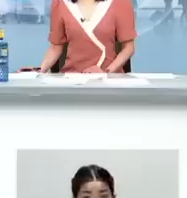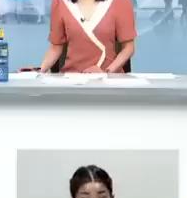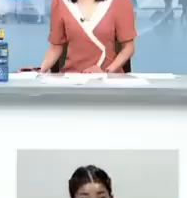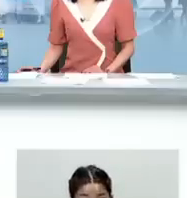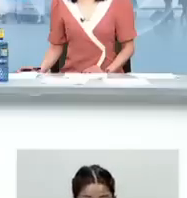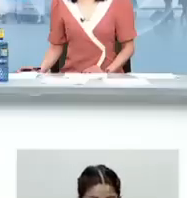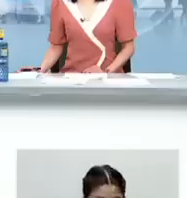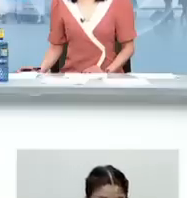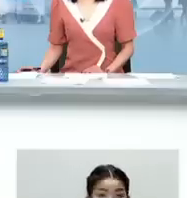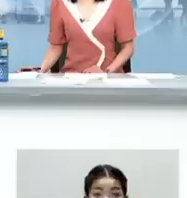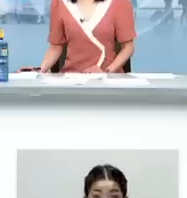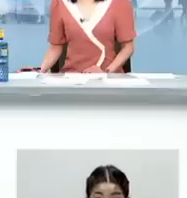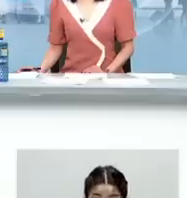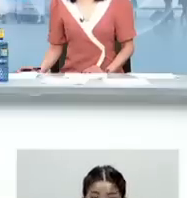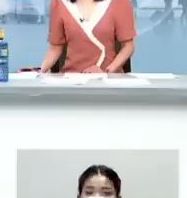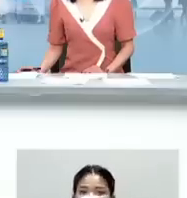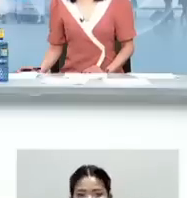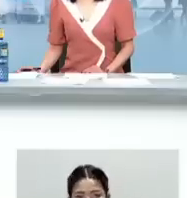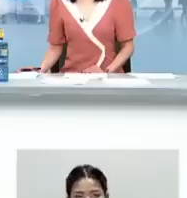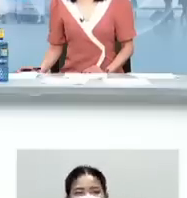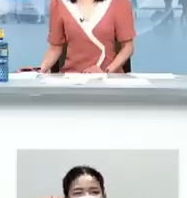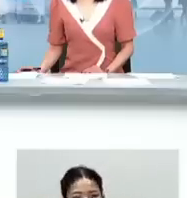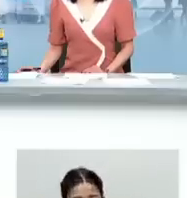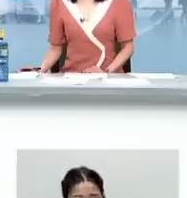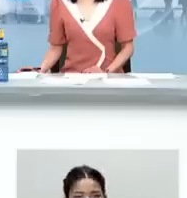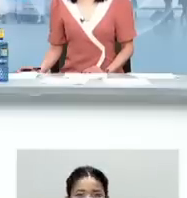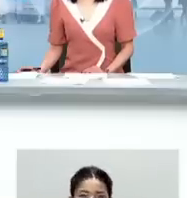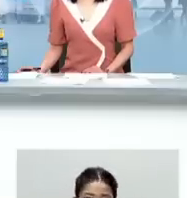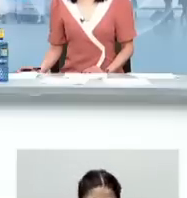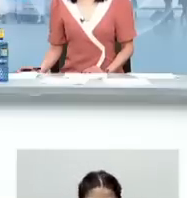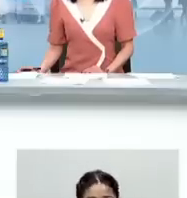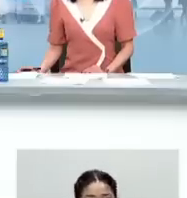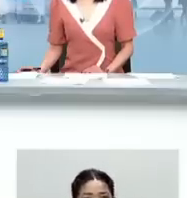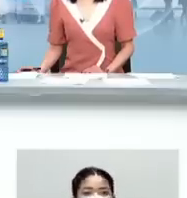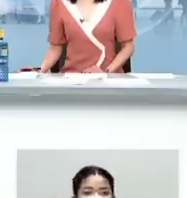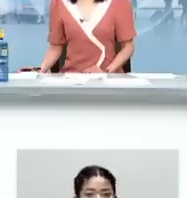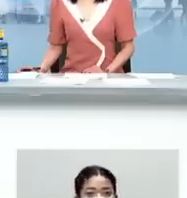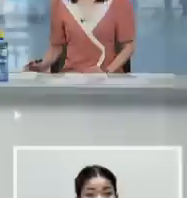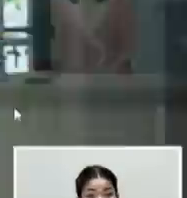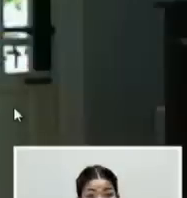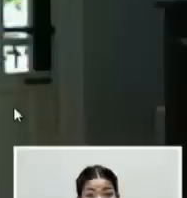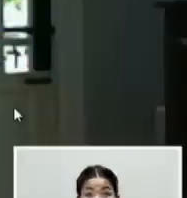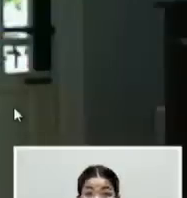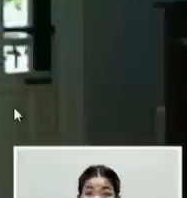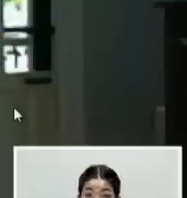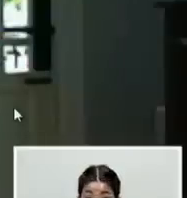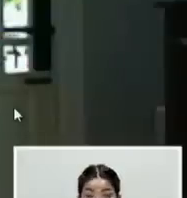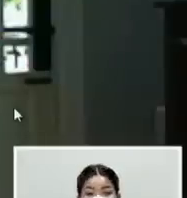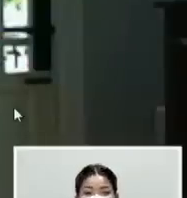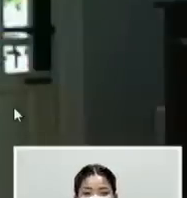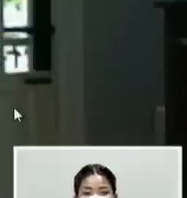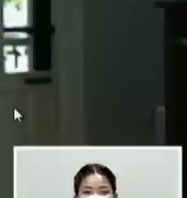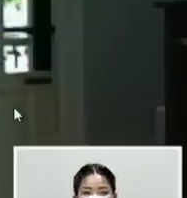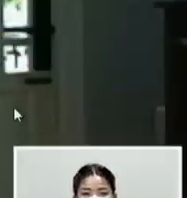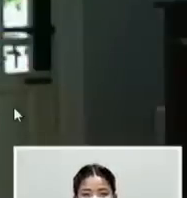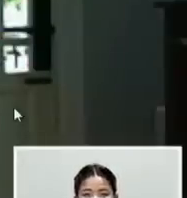ปตะวันตกค่ะหากว่ารัสเซียตัดสินใจบุกยูเครนจริงๆติดตามรายละเอียดพร้อมๆกันนะคะ เชิญครับ ท่ามกลาง